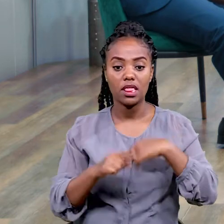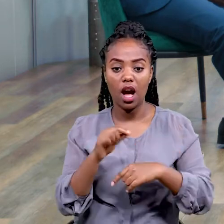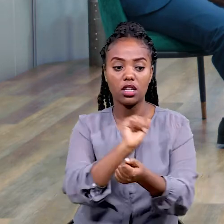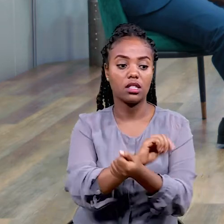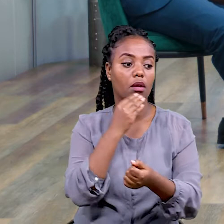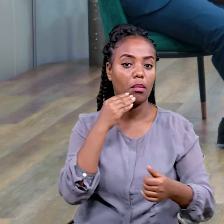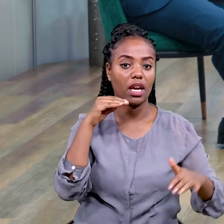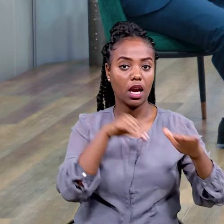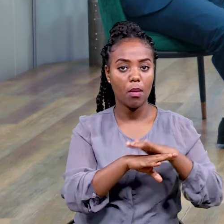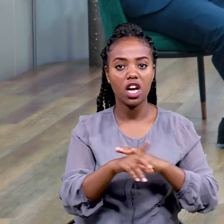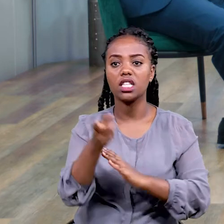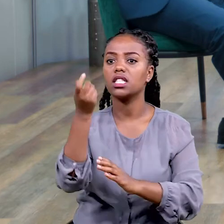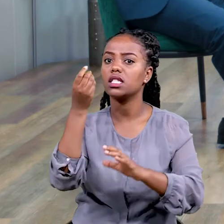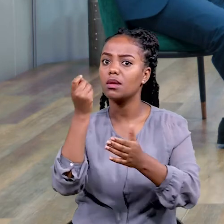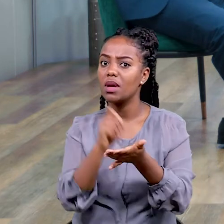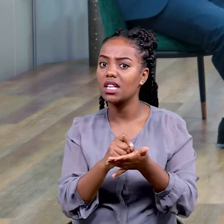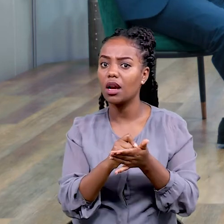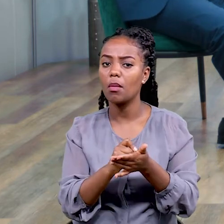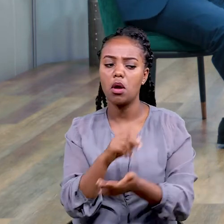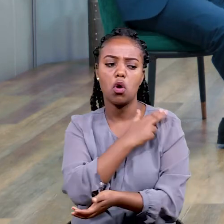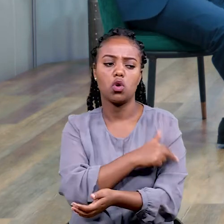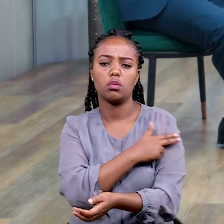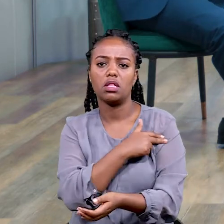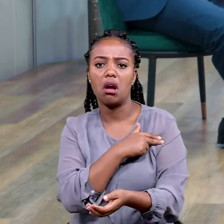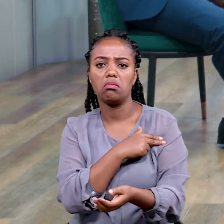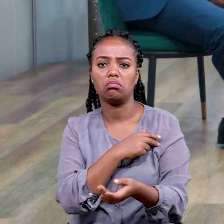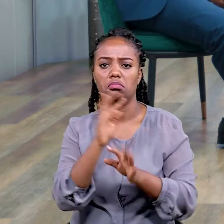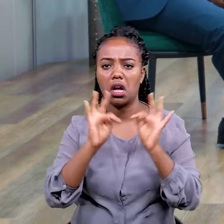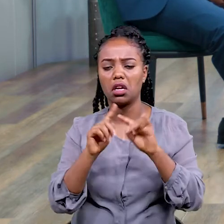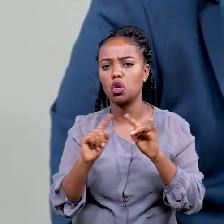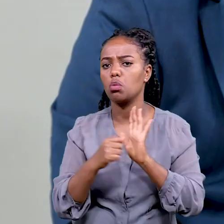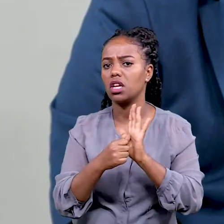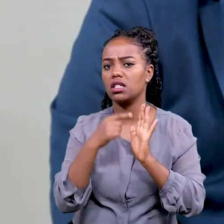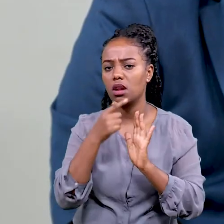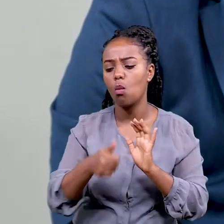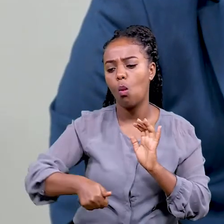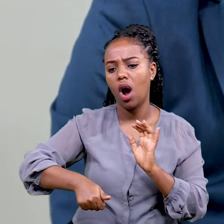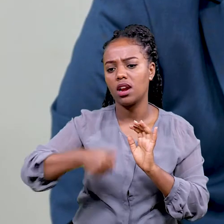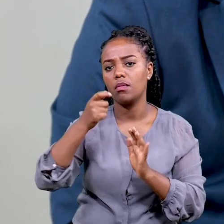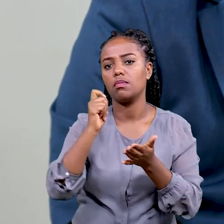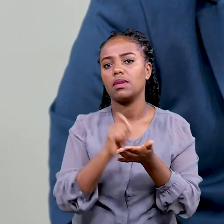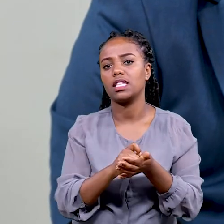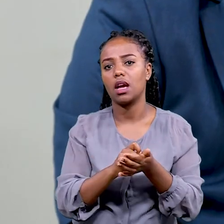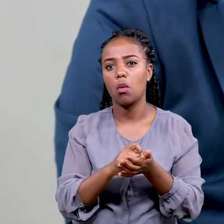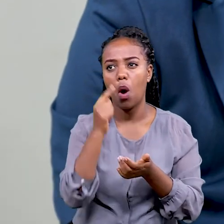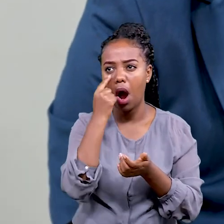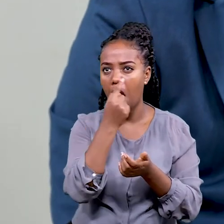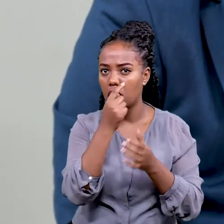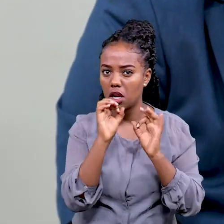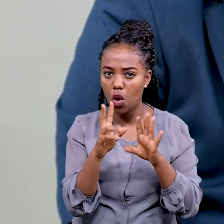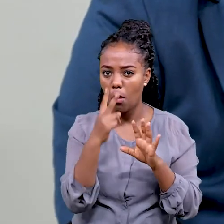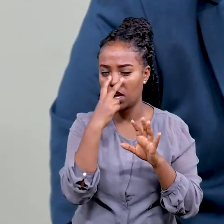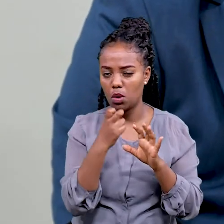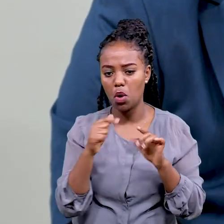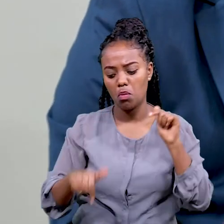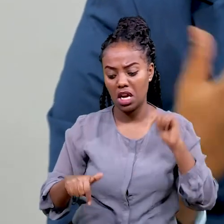ሲገባ ሲመዘገብ ሜዲካል ሂስትሪውን ሲሰጥ ልዩ ምልክት ምናምን ሲል በዋነኝነት የሚመዘግቡት አይን ከሌለው